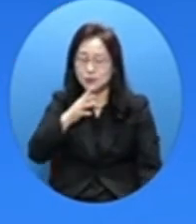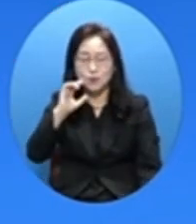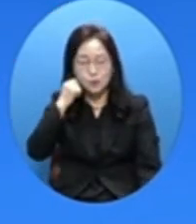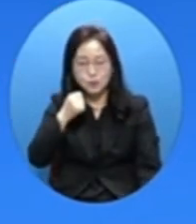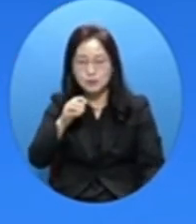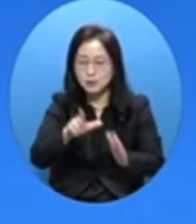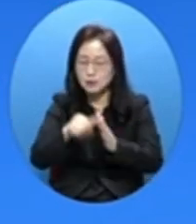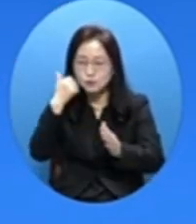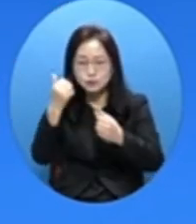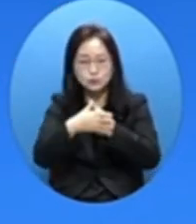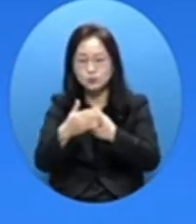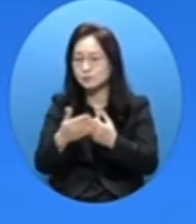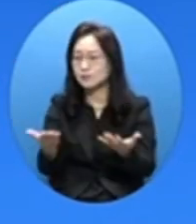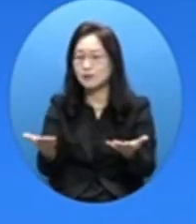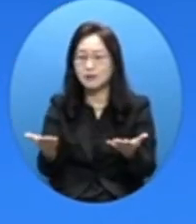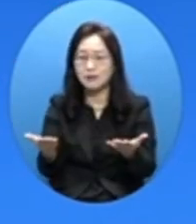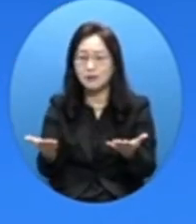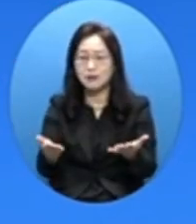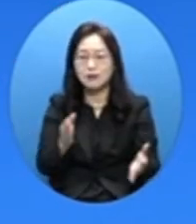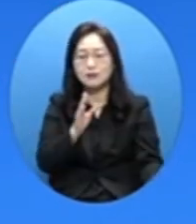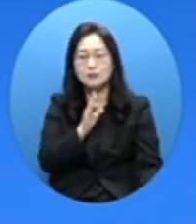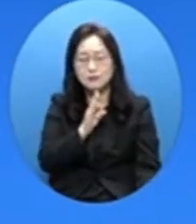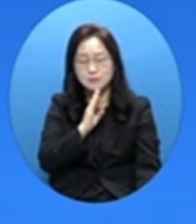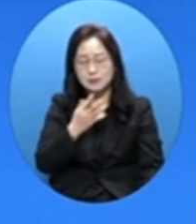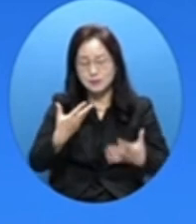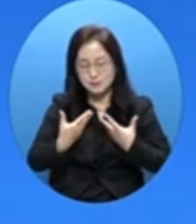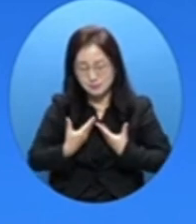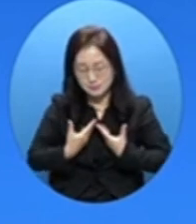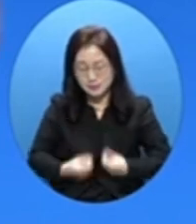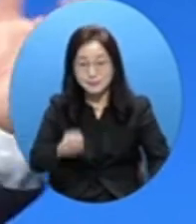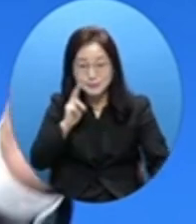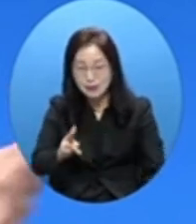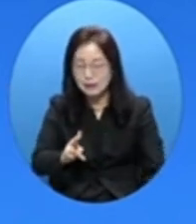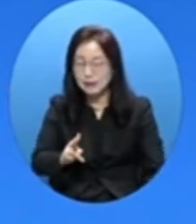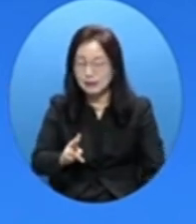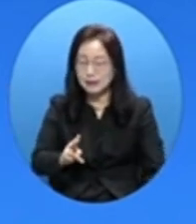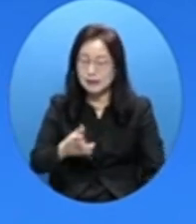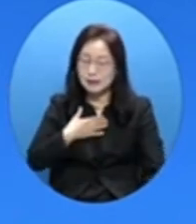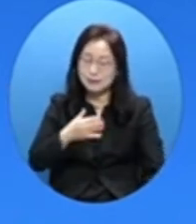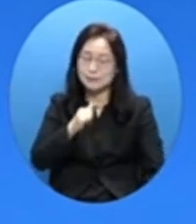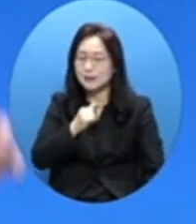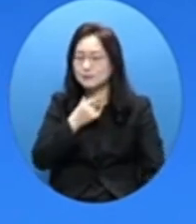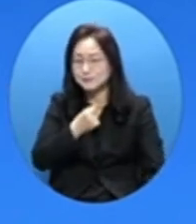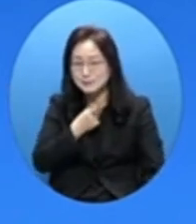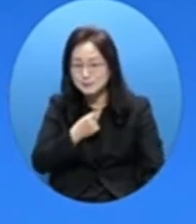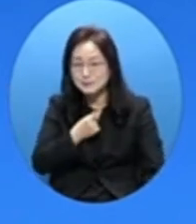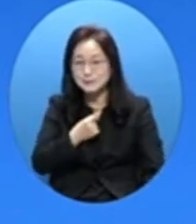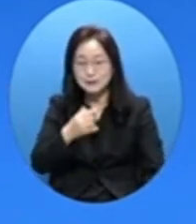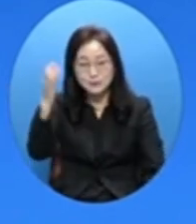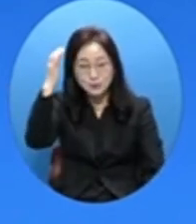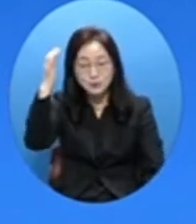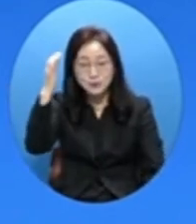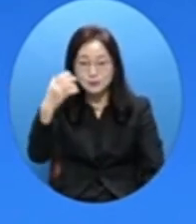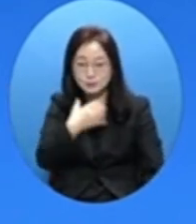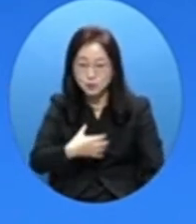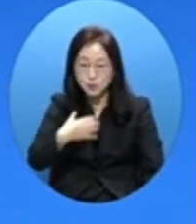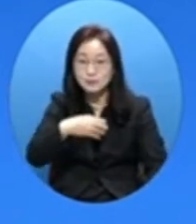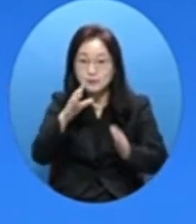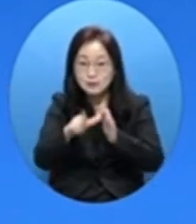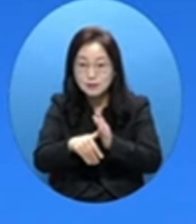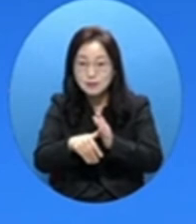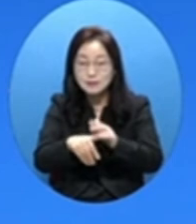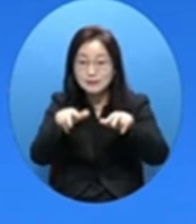아무에게도 도움받지 못할 때 정말 절망의 끝자락에서 차라리 인생을 포기하고 싶을 그런 고통과 괴로움 빠졌을 때 그때가